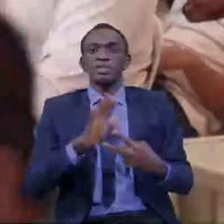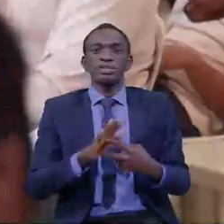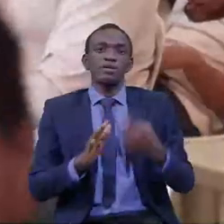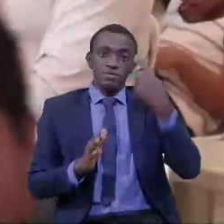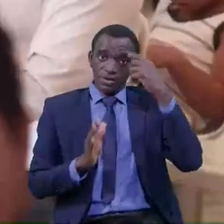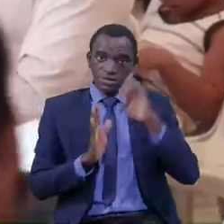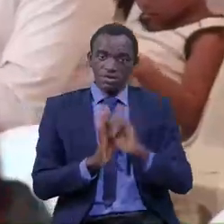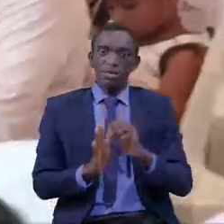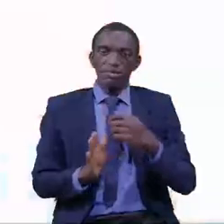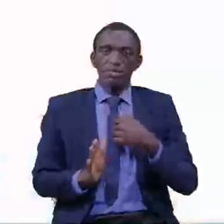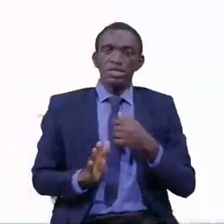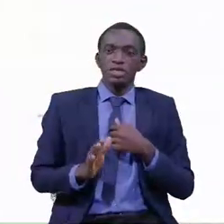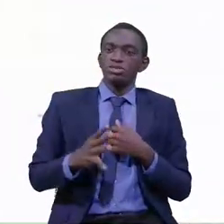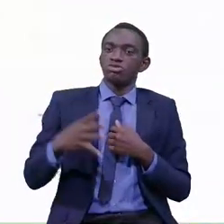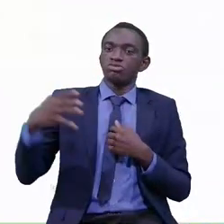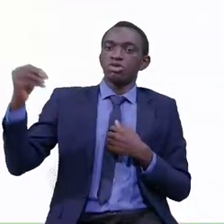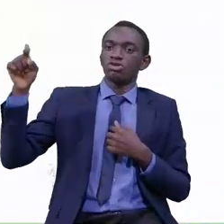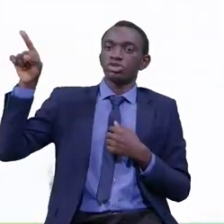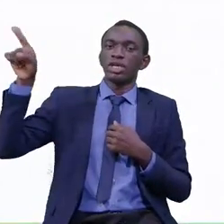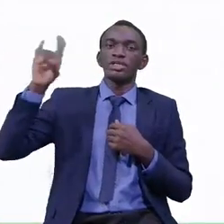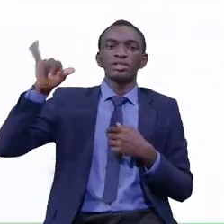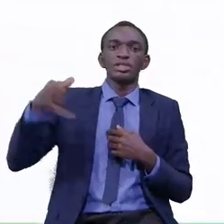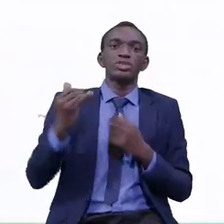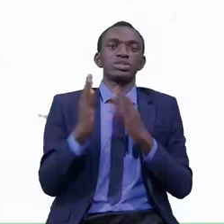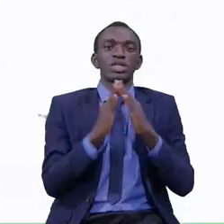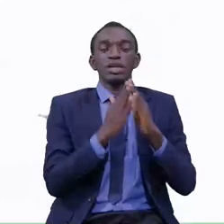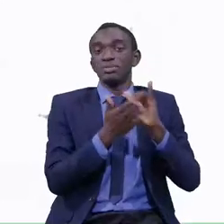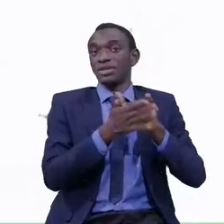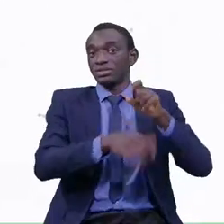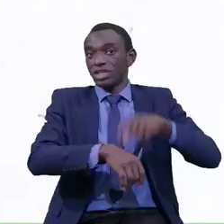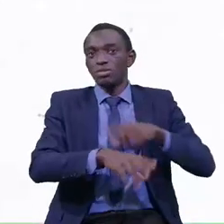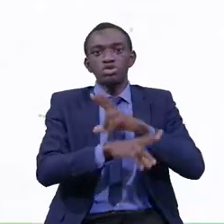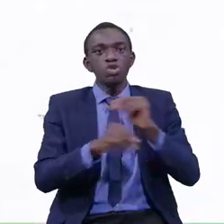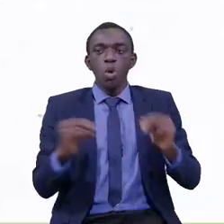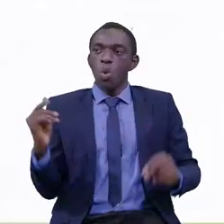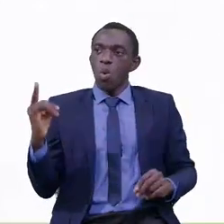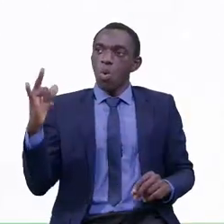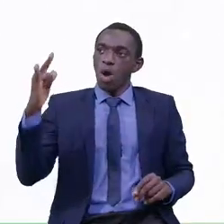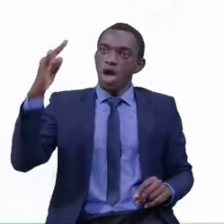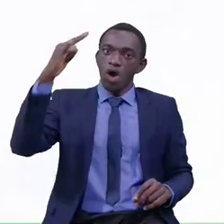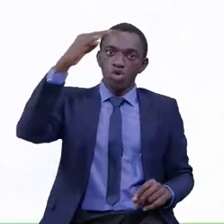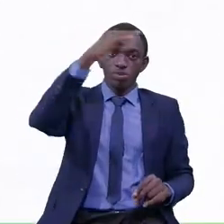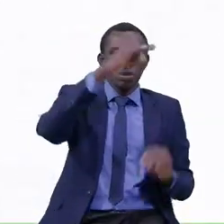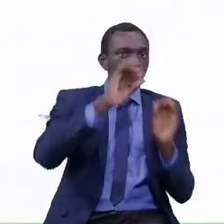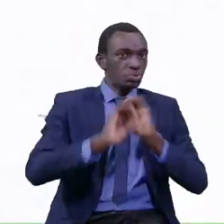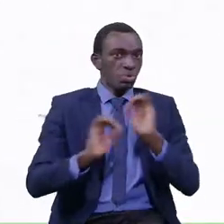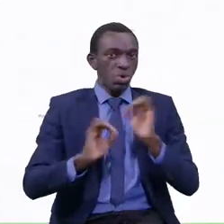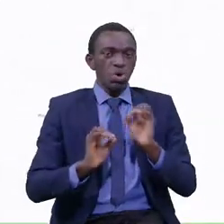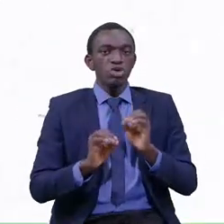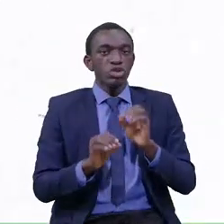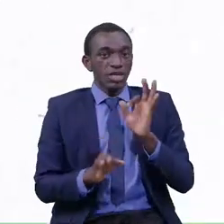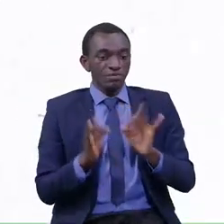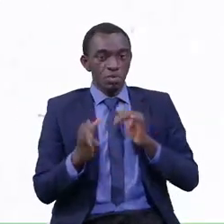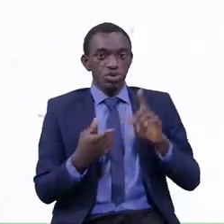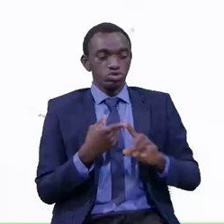Tu viens de Jérusalem. En son temps, il n'y avait pas d'avion. Et aller de Jérusalem au Nigeria,